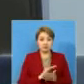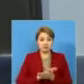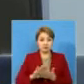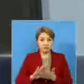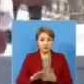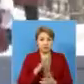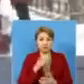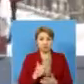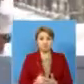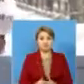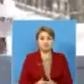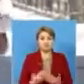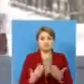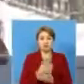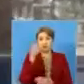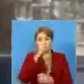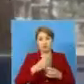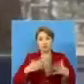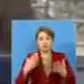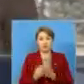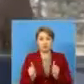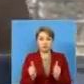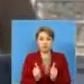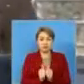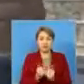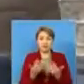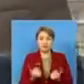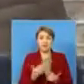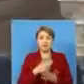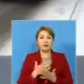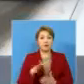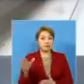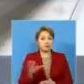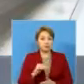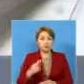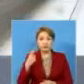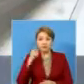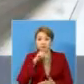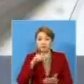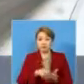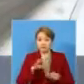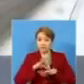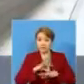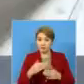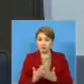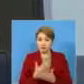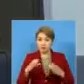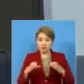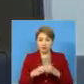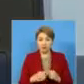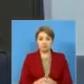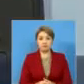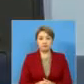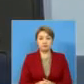санитарно-дезинфекционного режима. Новогодние праздники уже не за горами, и, безусловно, актуальным для многих сейчас является вопрос проведения корпоративов.